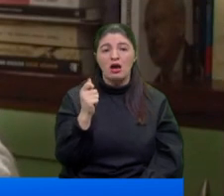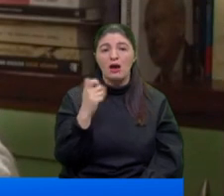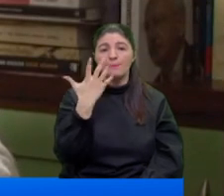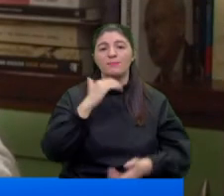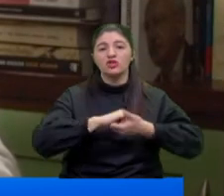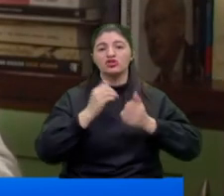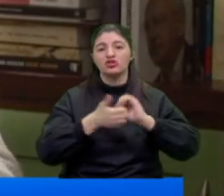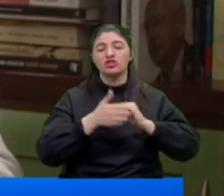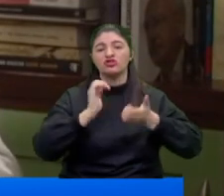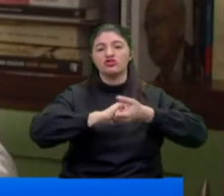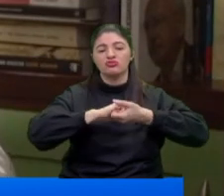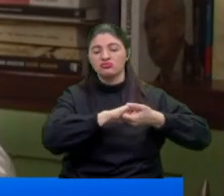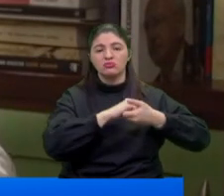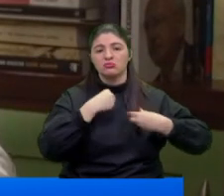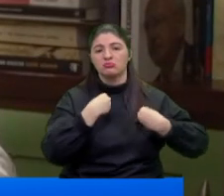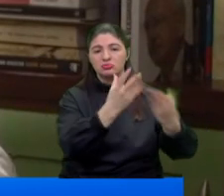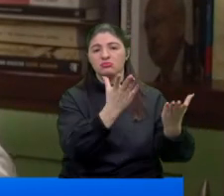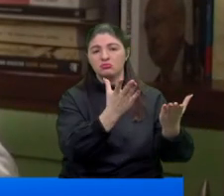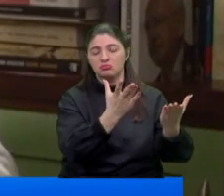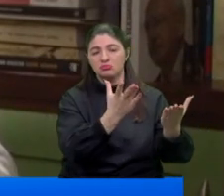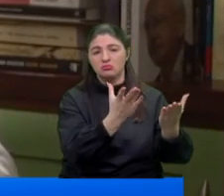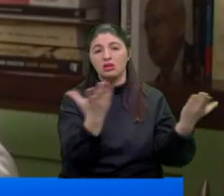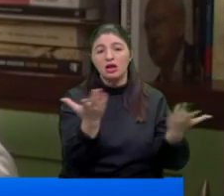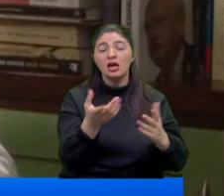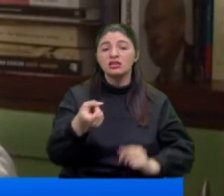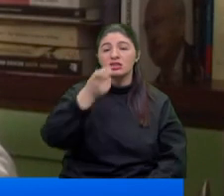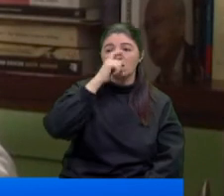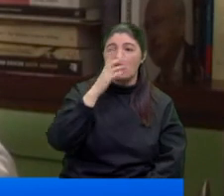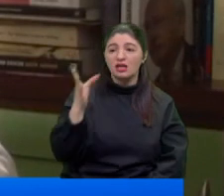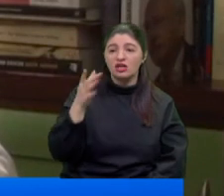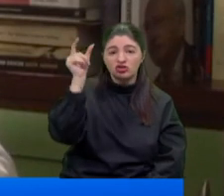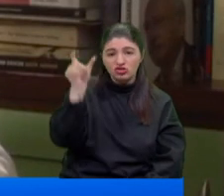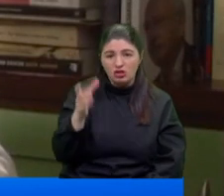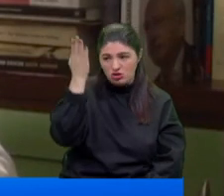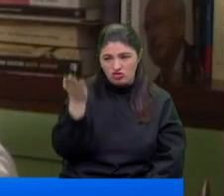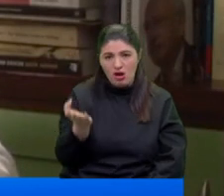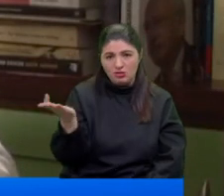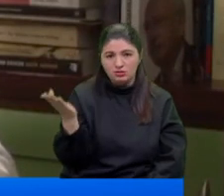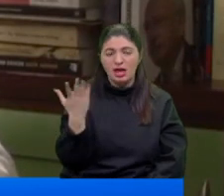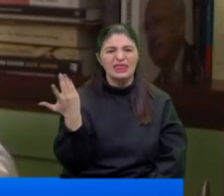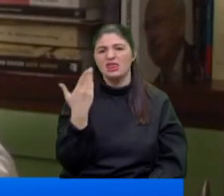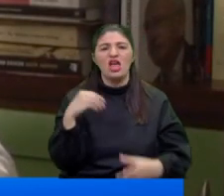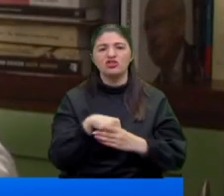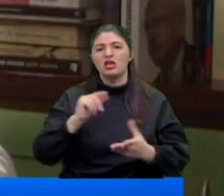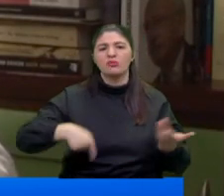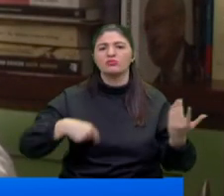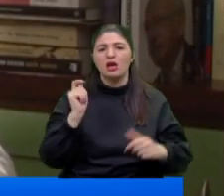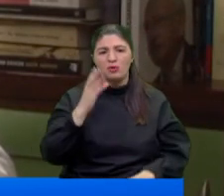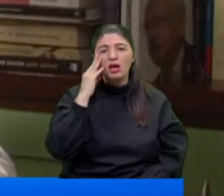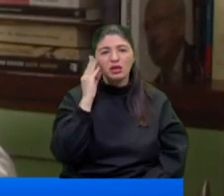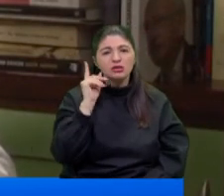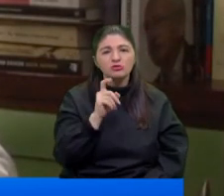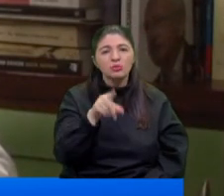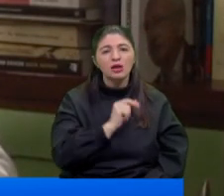beşli çeteye peşkeş çekilir saraydaki şahıs şahıs ne için imza atıyor